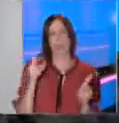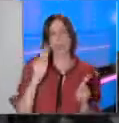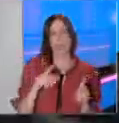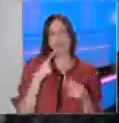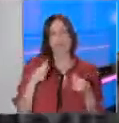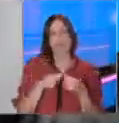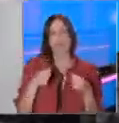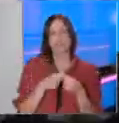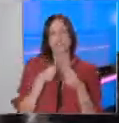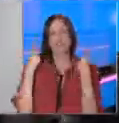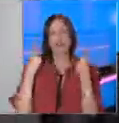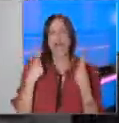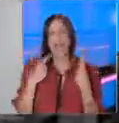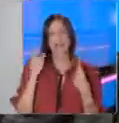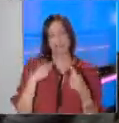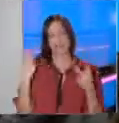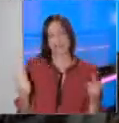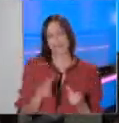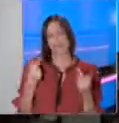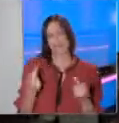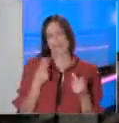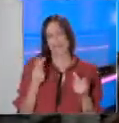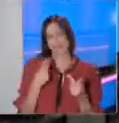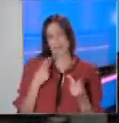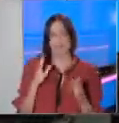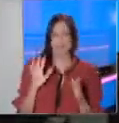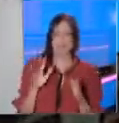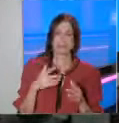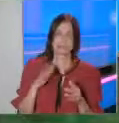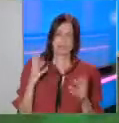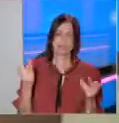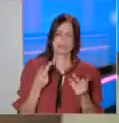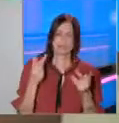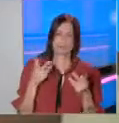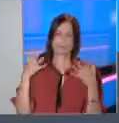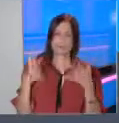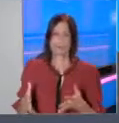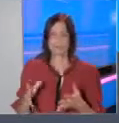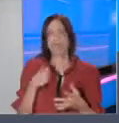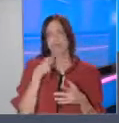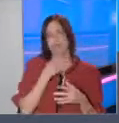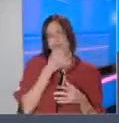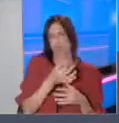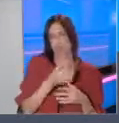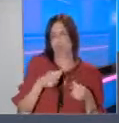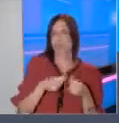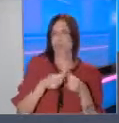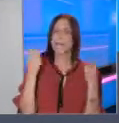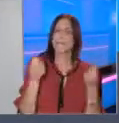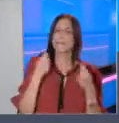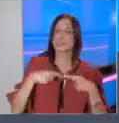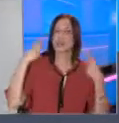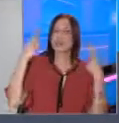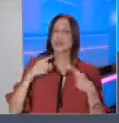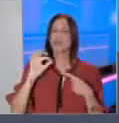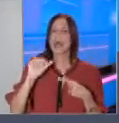מה שנוגע לחרדים, אצבע קלה מאוד על ההדק. אני רוצה לשאול אותך, מרזיק בשלג, לקראת סיום, לגבי הפרסום היום של